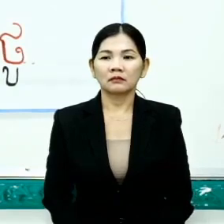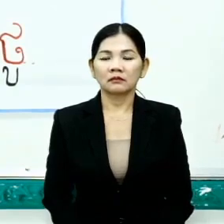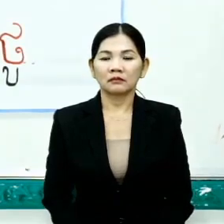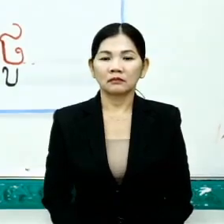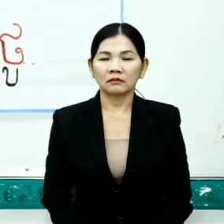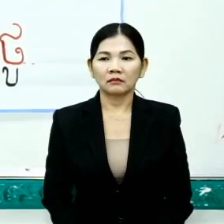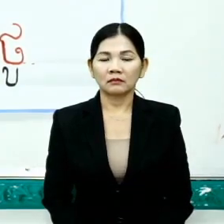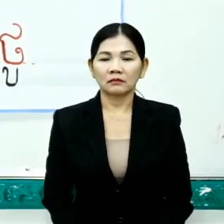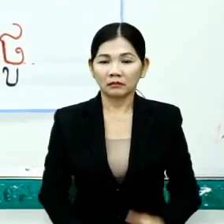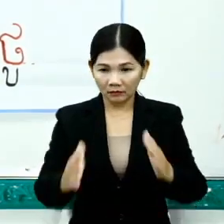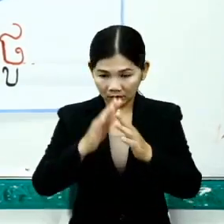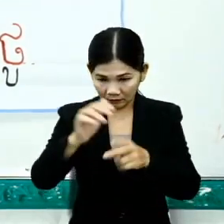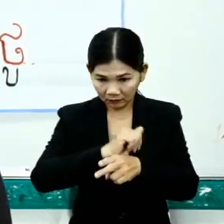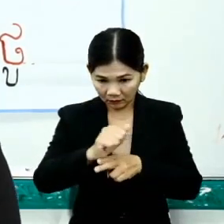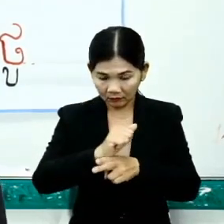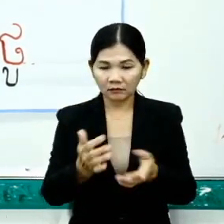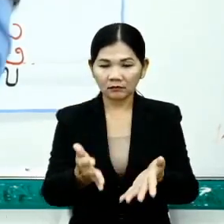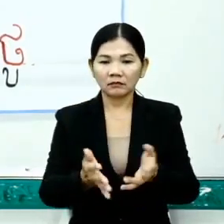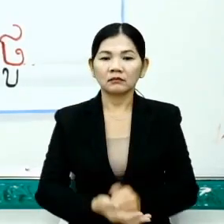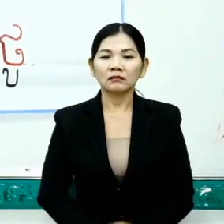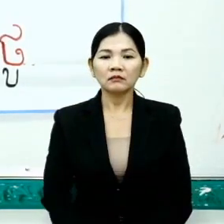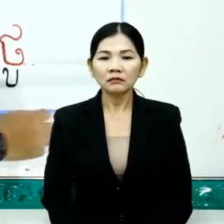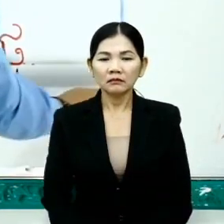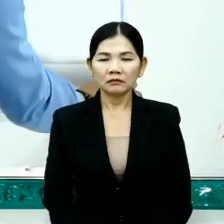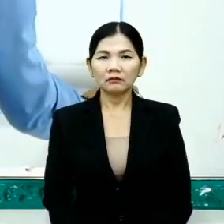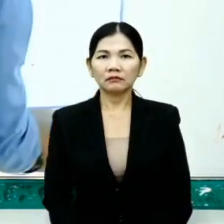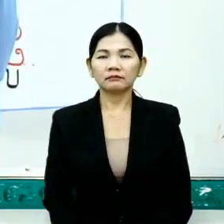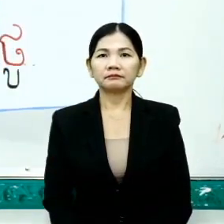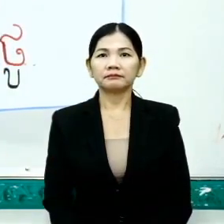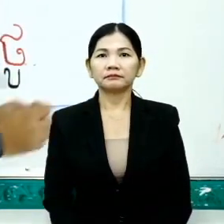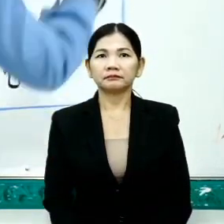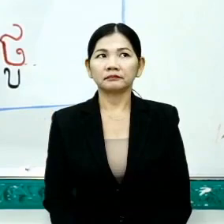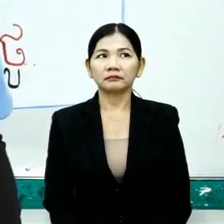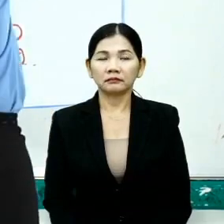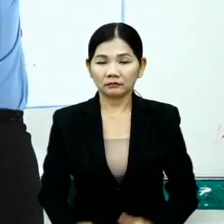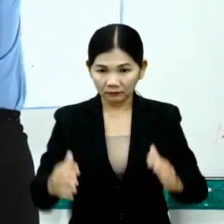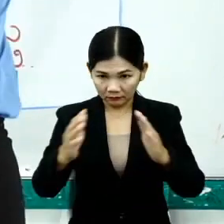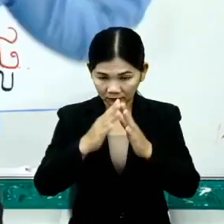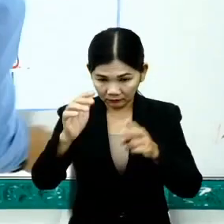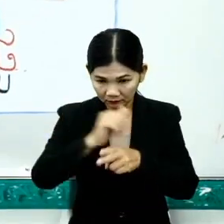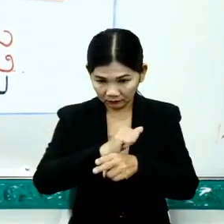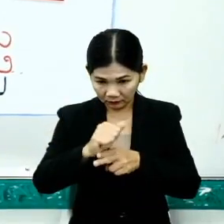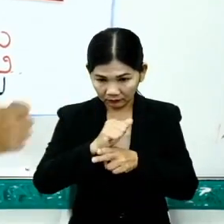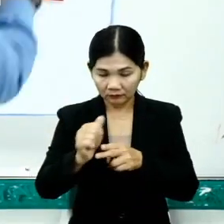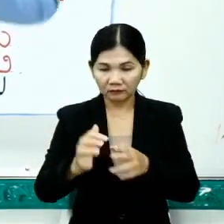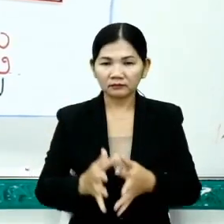ចាកូនលើកសៀវភៅកិច្ចការផ្ទះដើម្បីយកកិច្ចការផ្ទះទៅធ្វើនៅផ្ទះទាំងអស់គ្នា